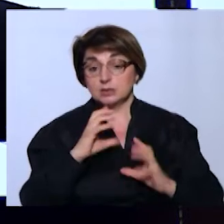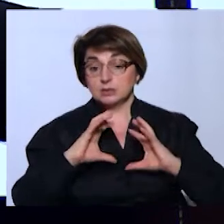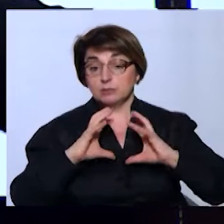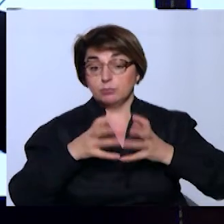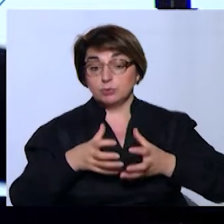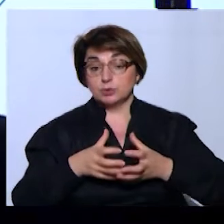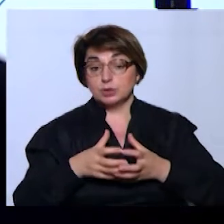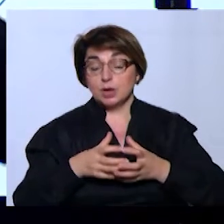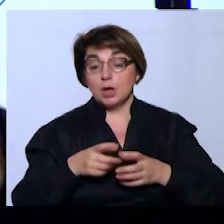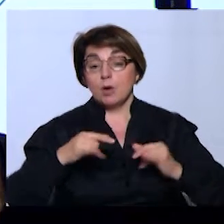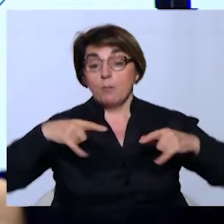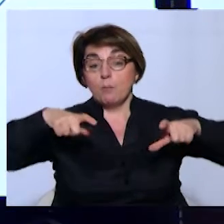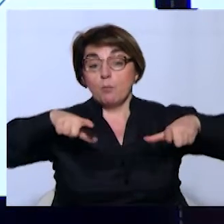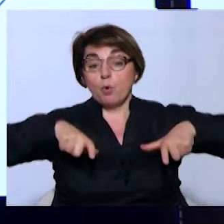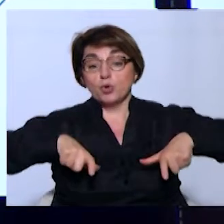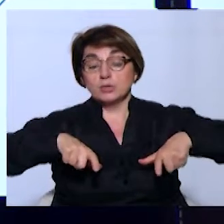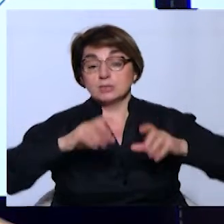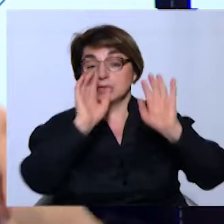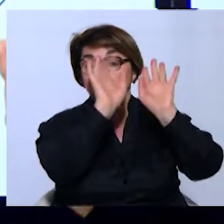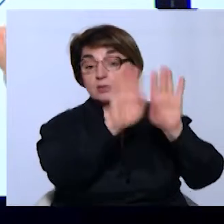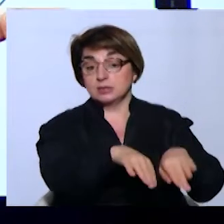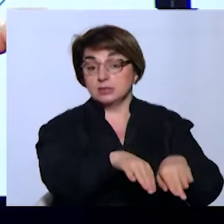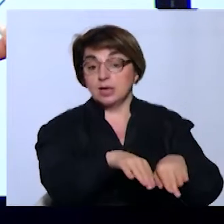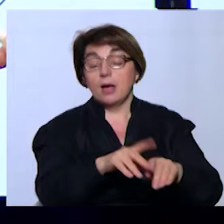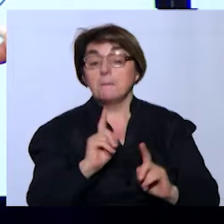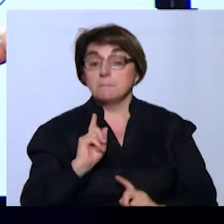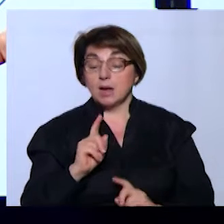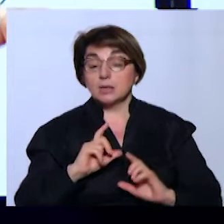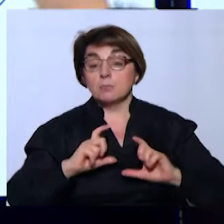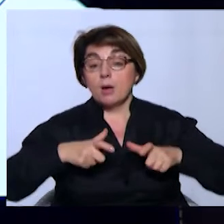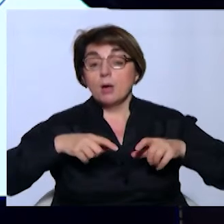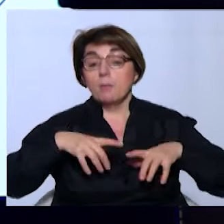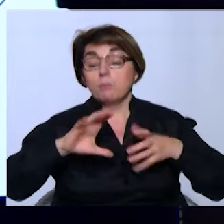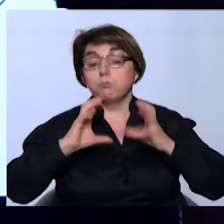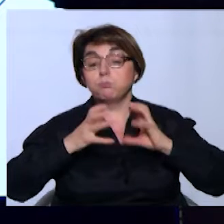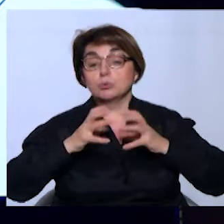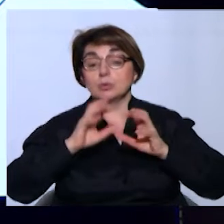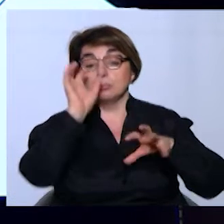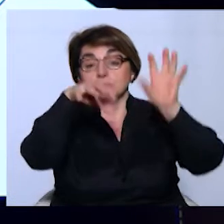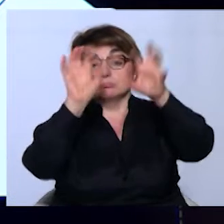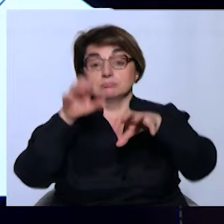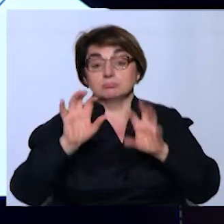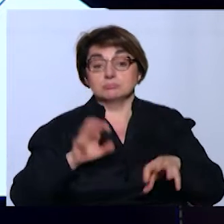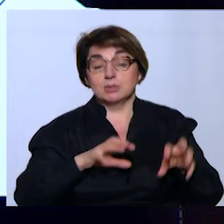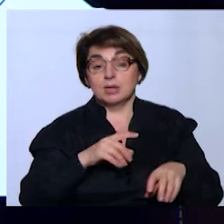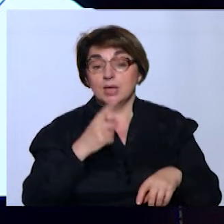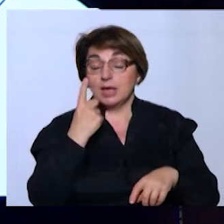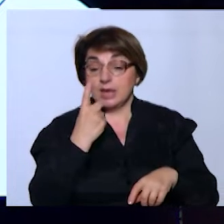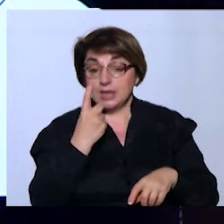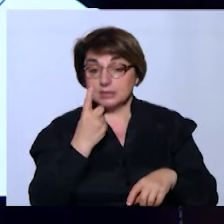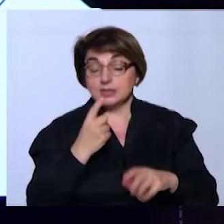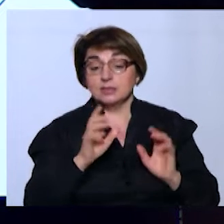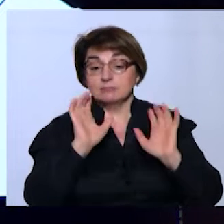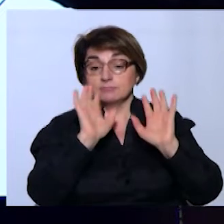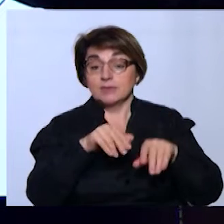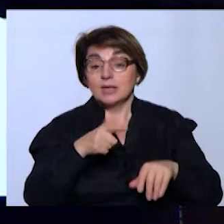ბურთი მოედანზე გდია, ერთი. მაგრამ ბურთები ყრია. ერთი გდია,